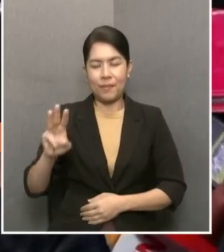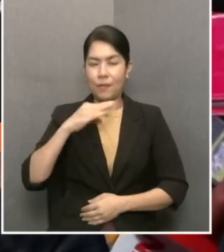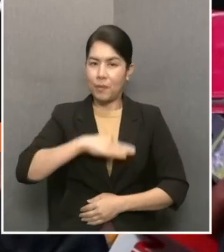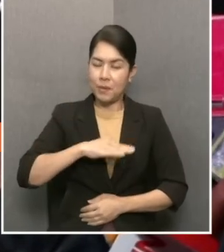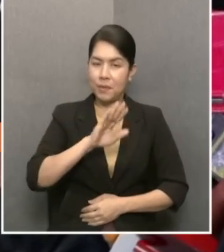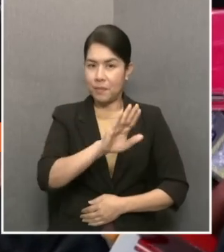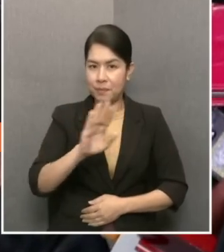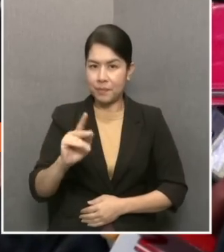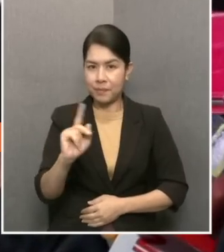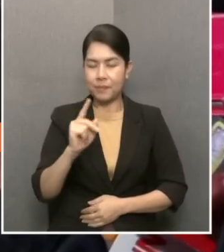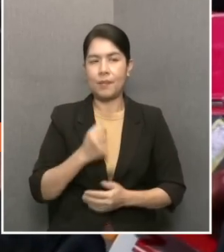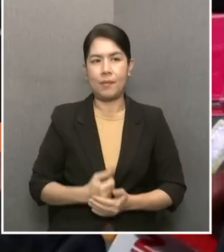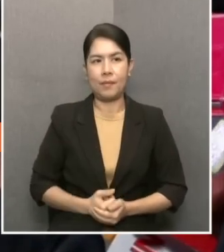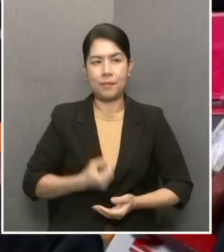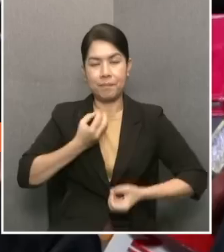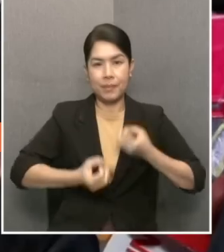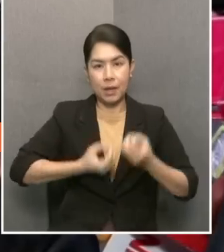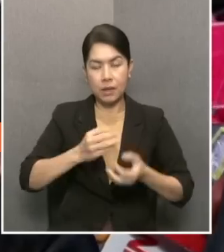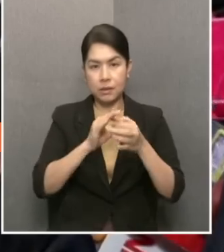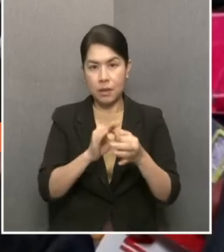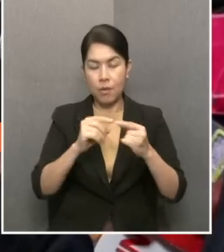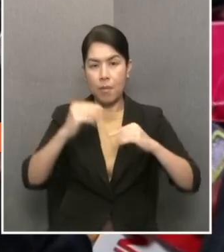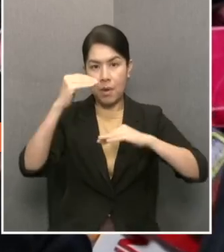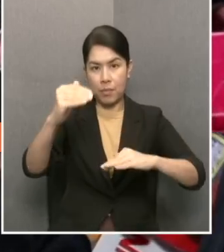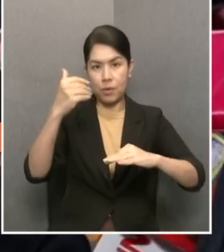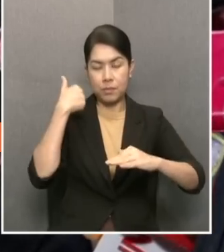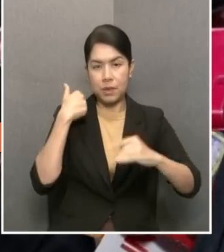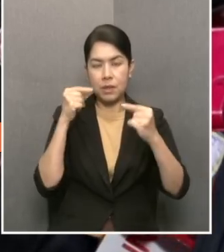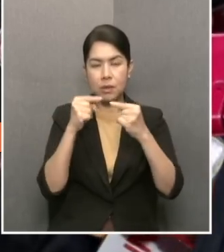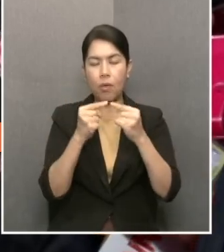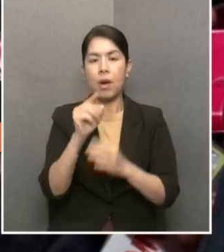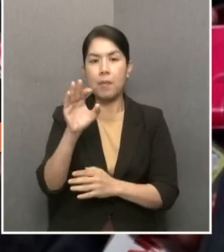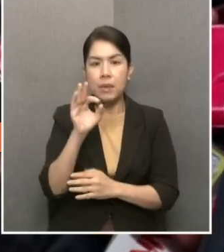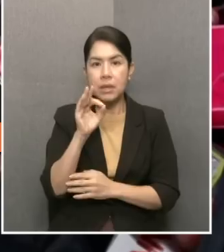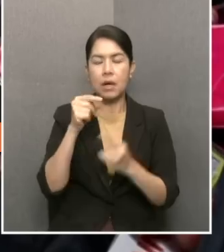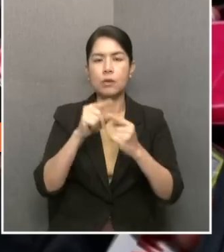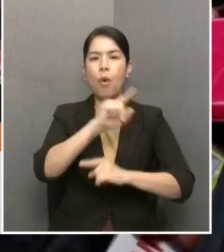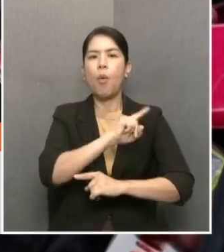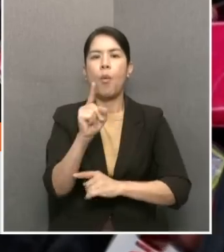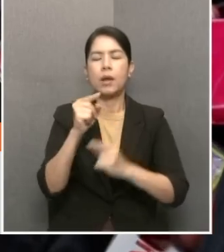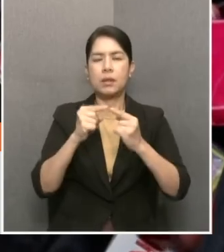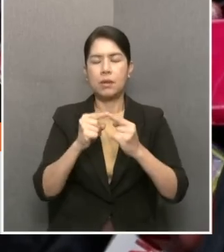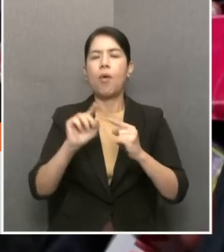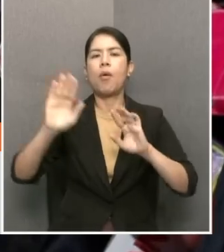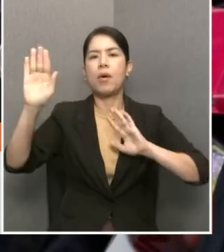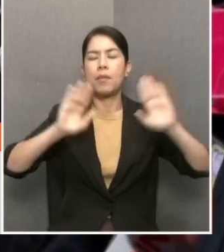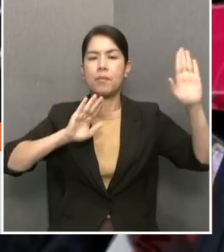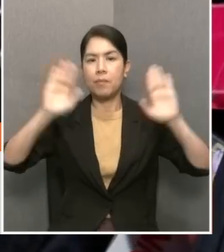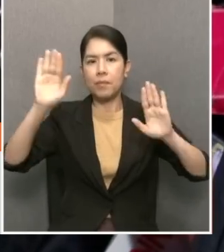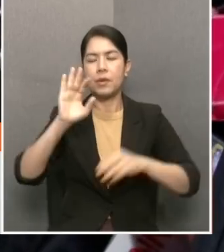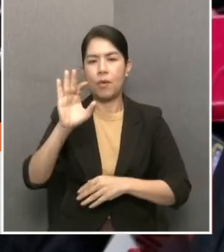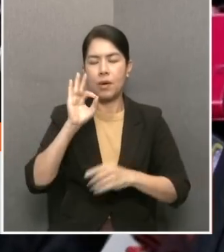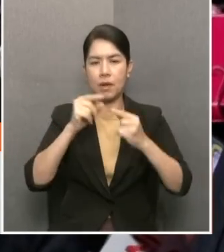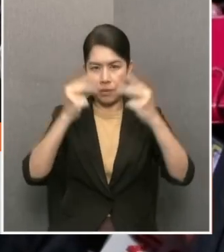ครับก็มีความเห็นเกี่ยวกับการกำหนดวันประชุมบวชนายกรัฐมนตรีอย่างนายวันชัยศรศิริสมาชิกวุฒิสภา